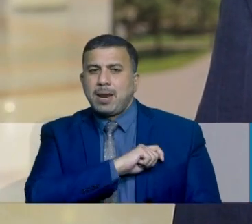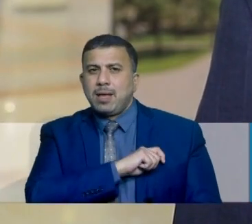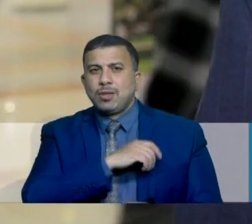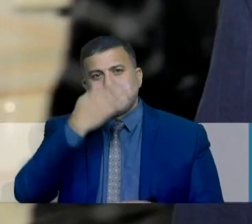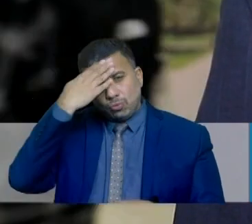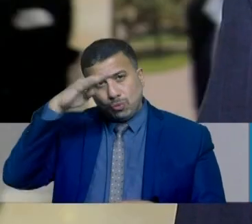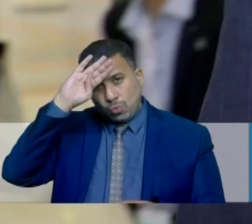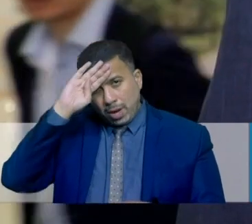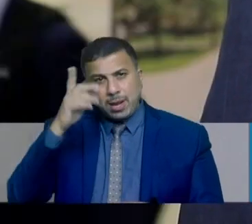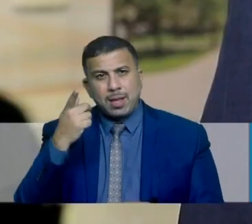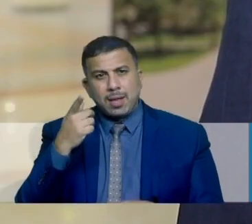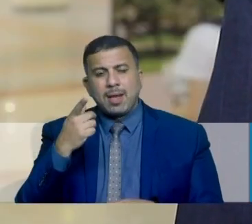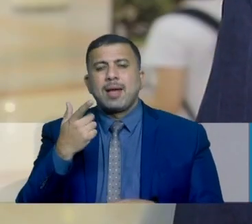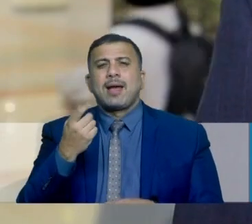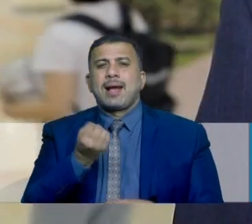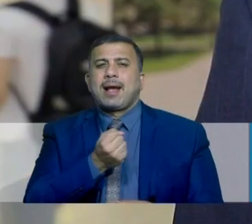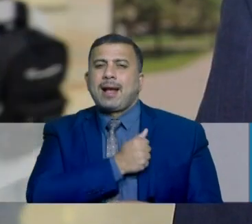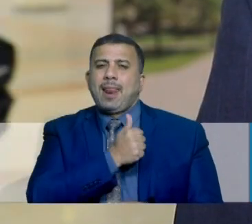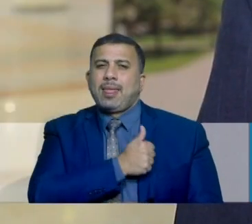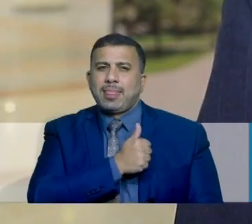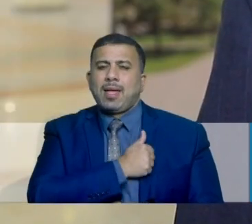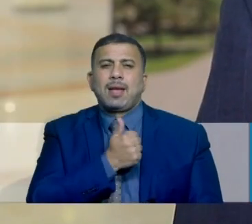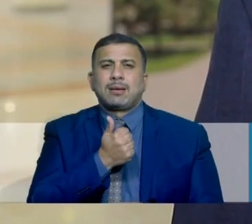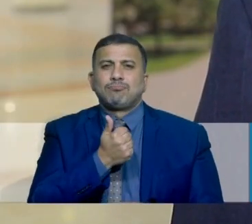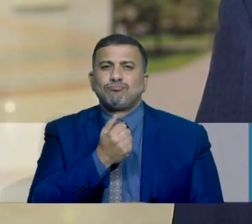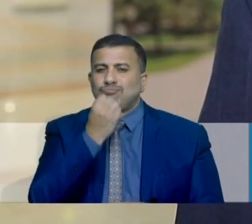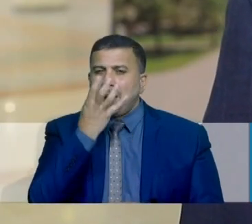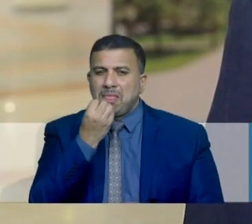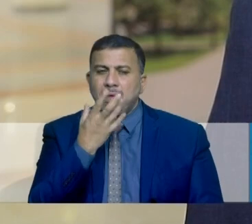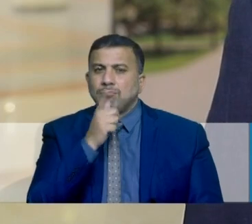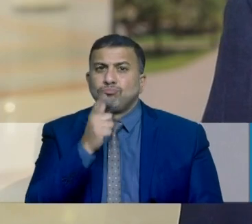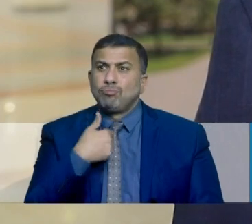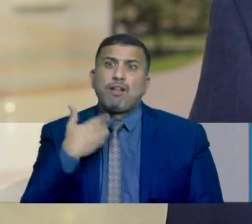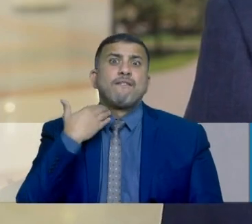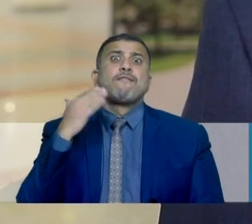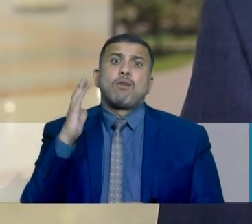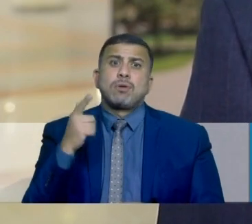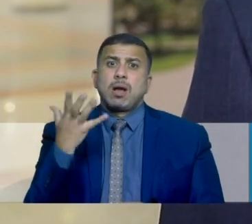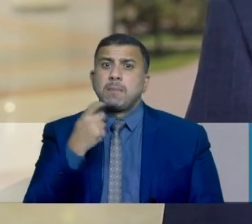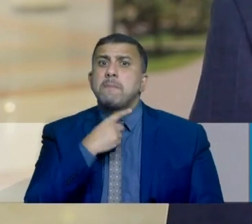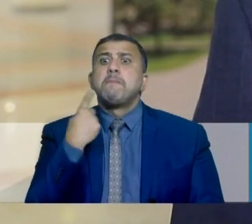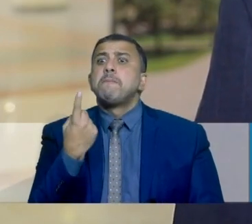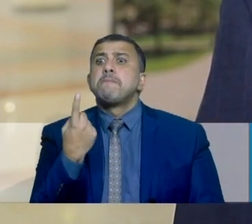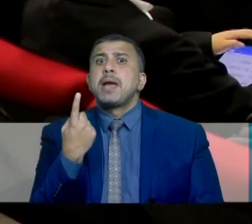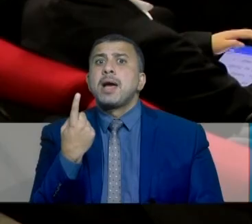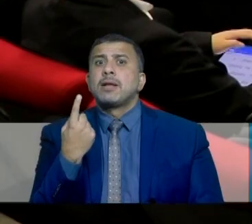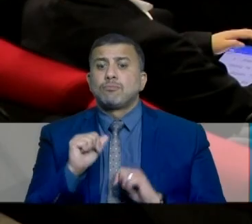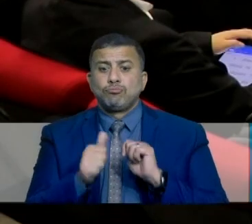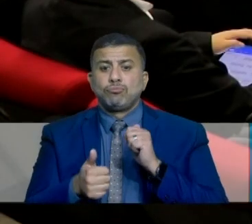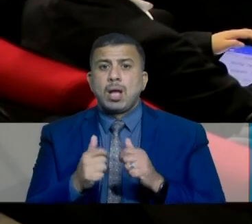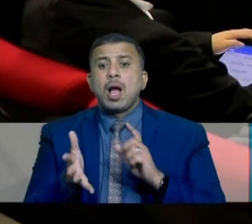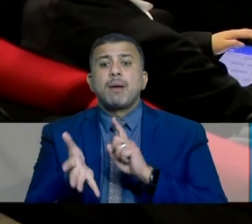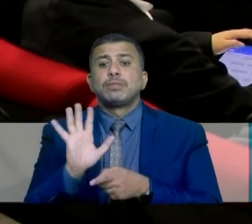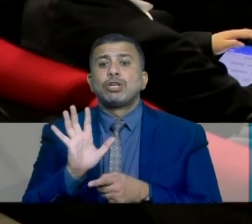استراليا وكندا نحن فخورين وانه عندنا اكثر من 100 مشارك من 15 دوله